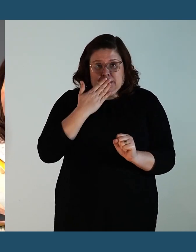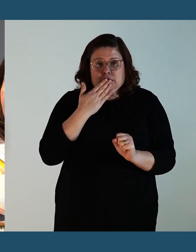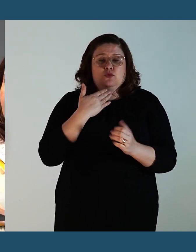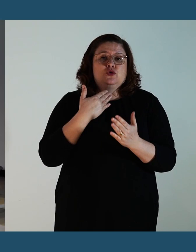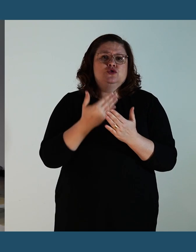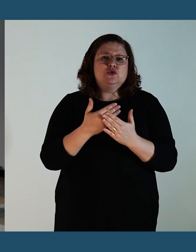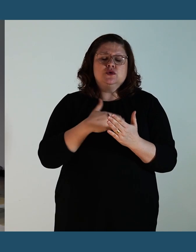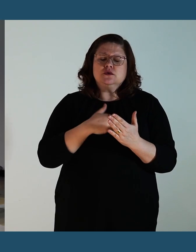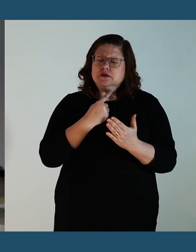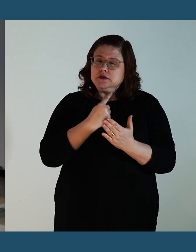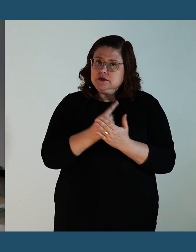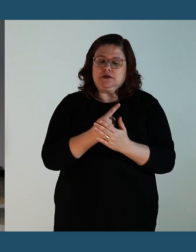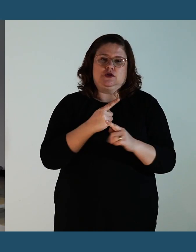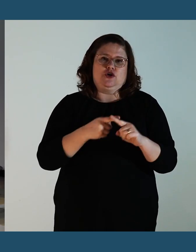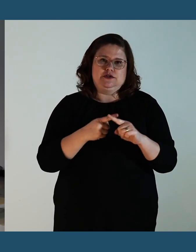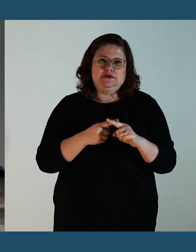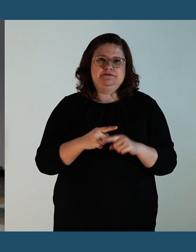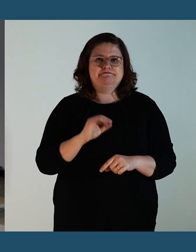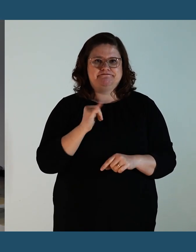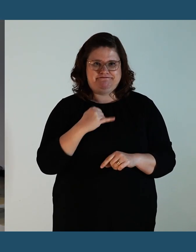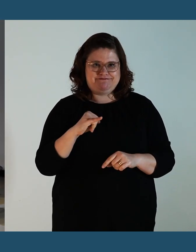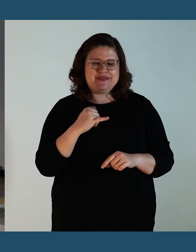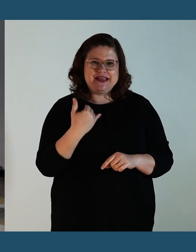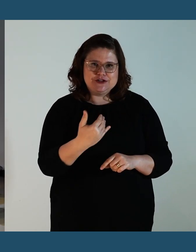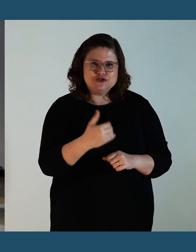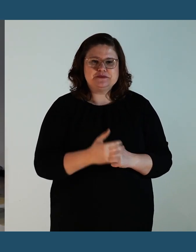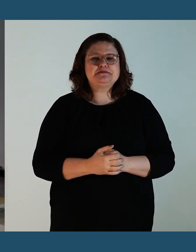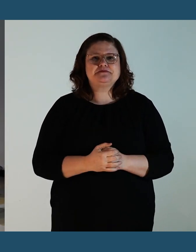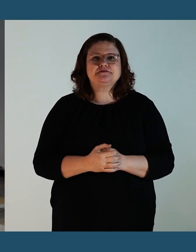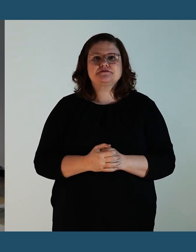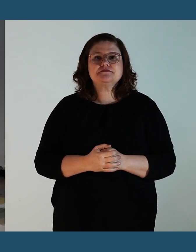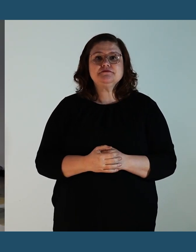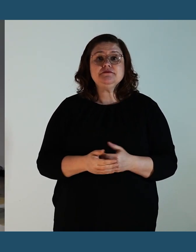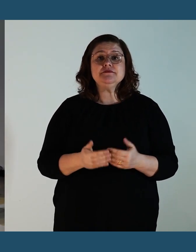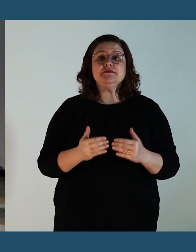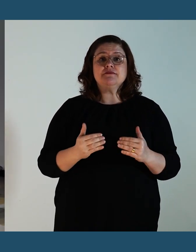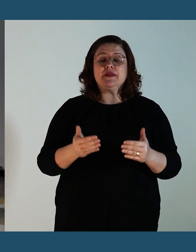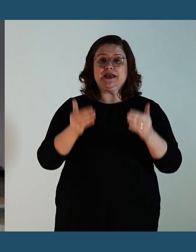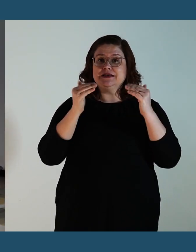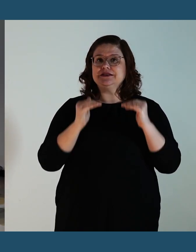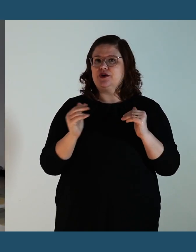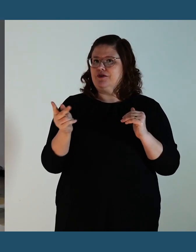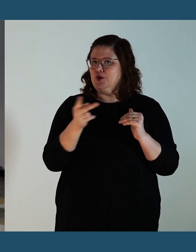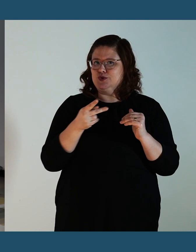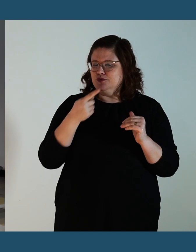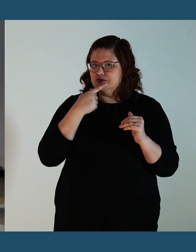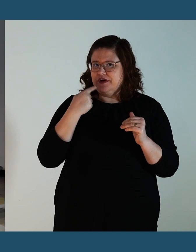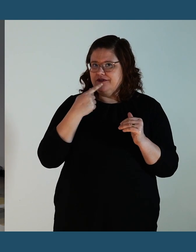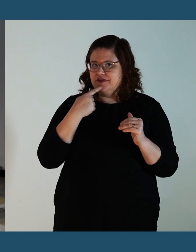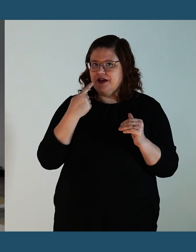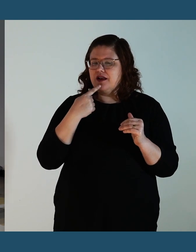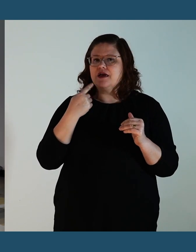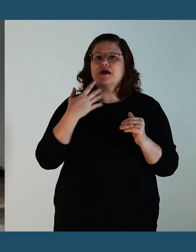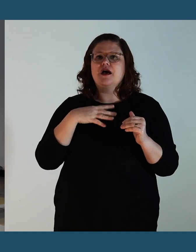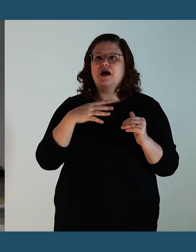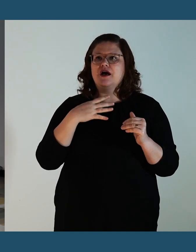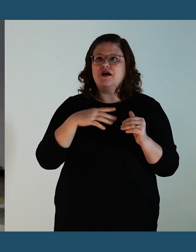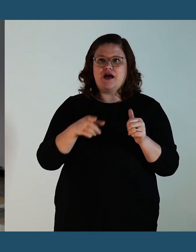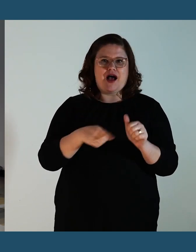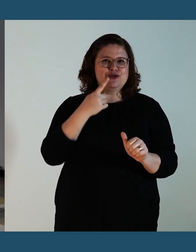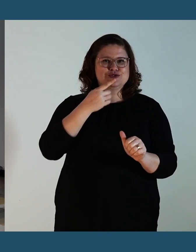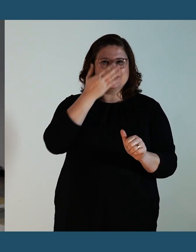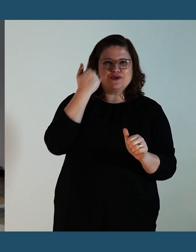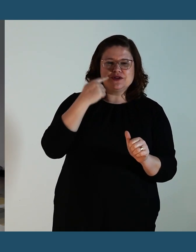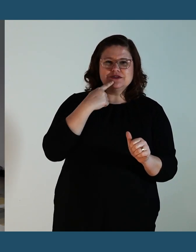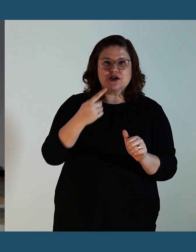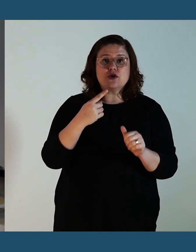tärkeä. Hyvä, kiitos. Ennen kuin mennään seuraavaan kysymykseen, mä vielä muistutan tai sanon, kun mä unohdin alussa